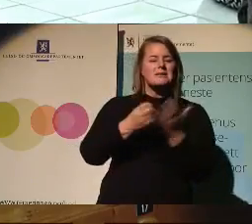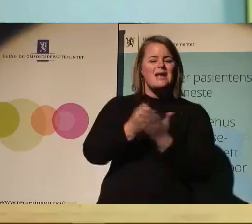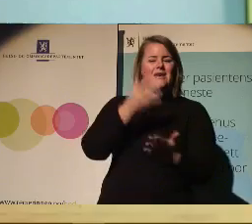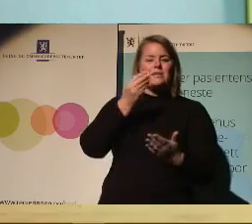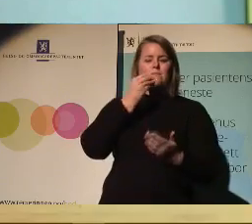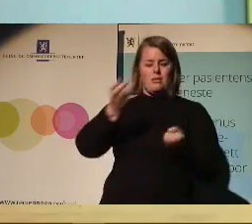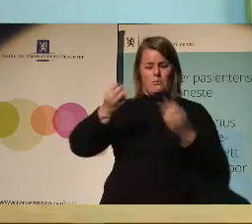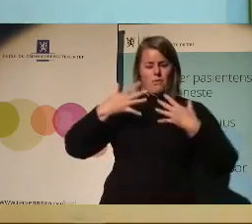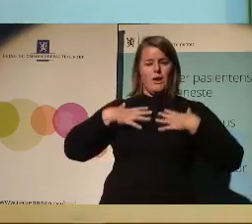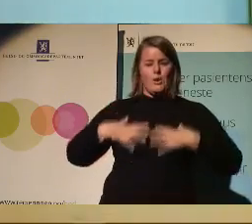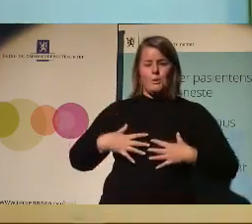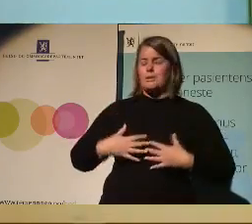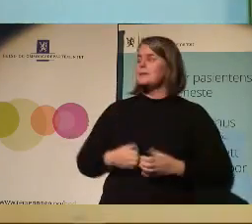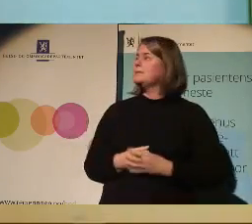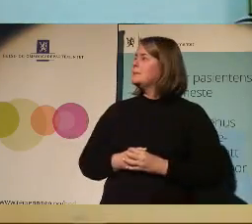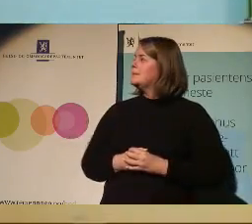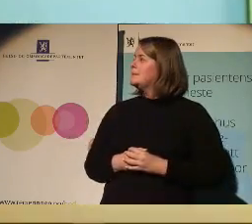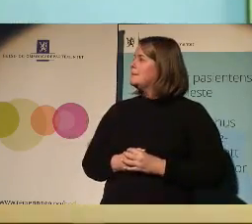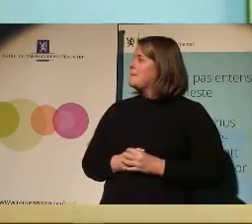kroppen.